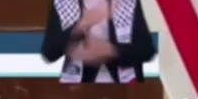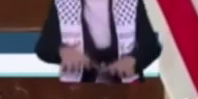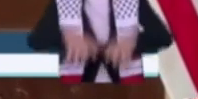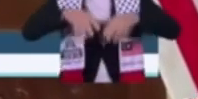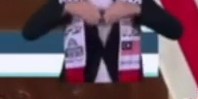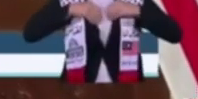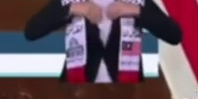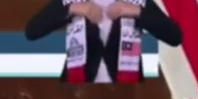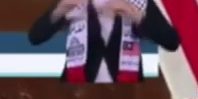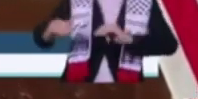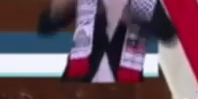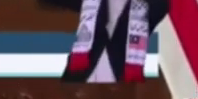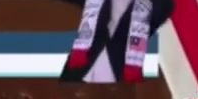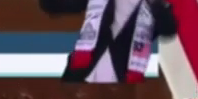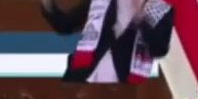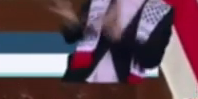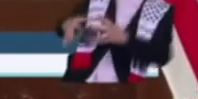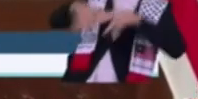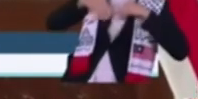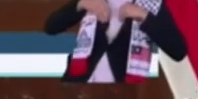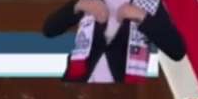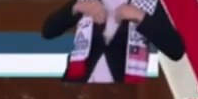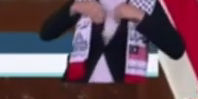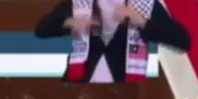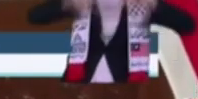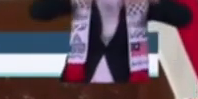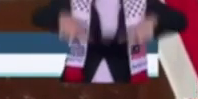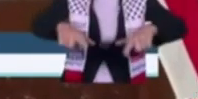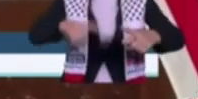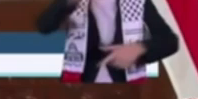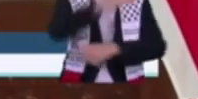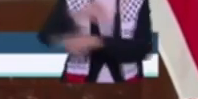penerimaan peringkat antarabangsa yang meletakkan tugas